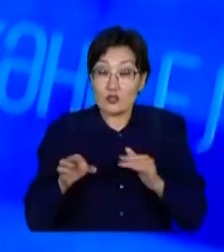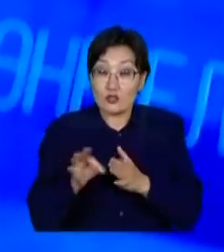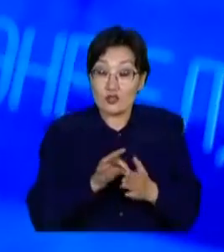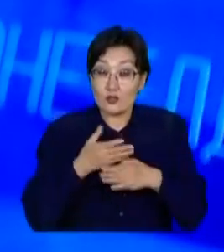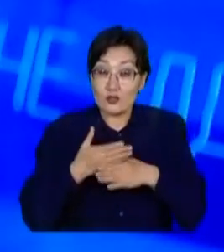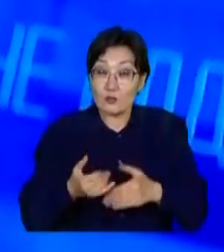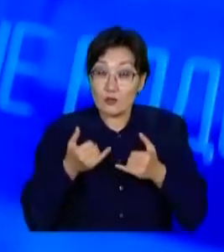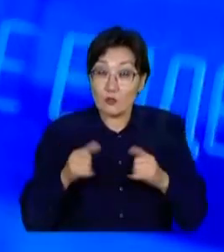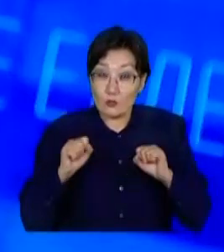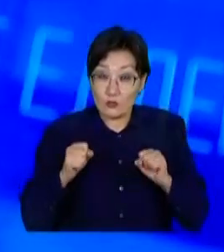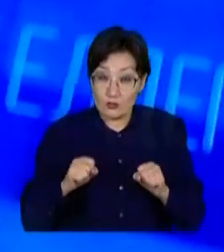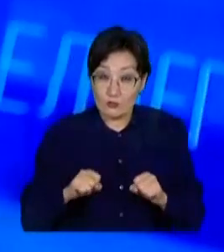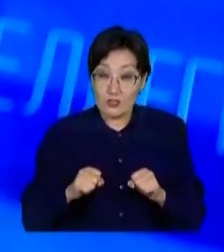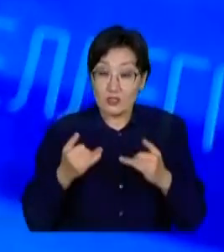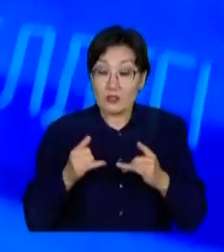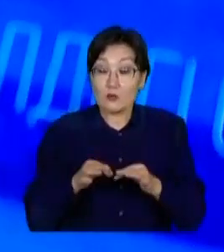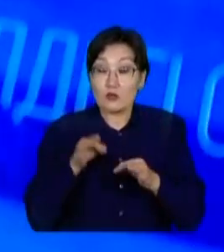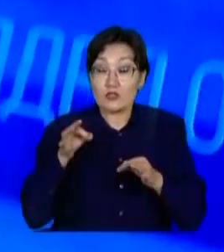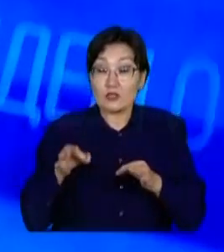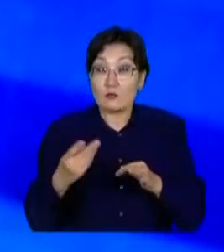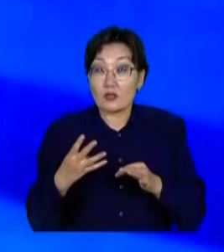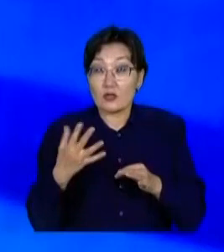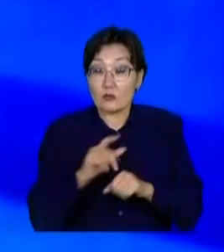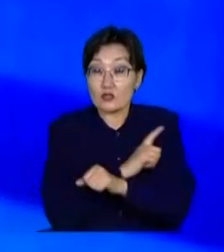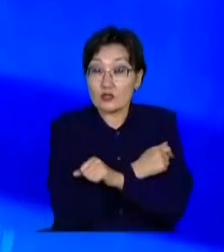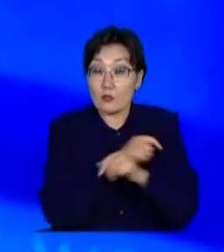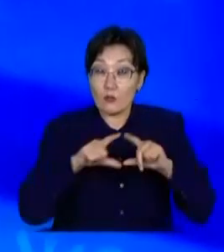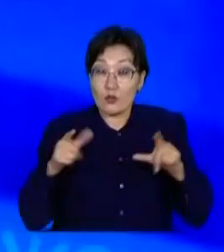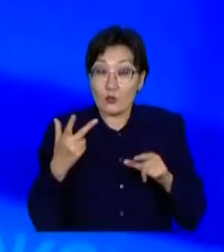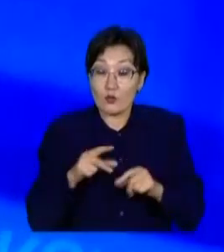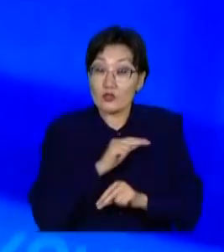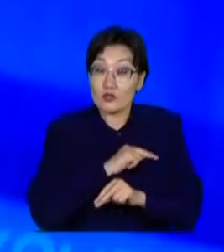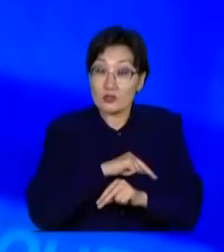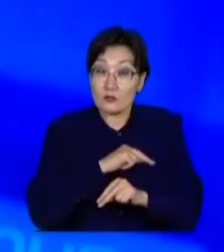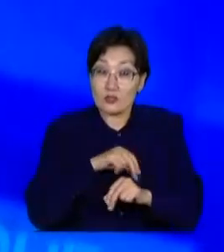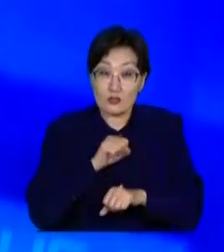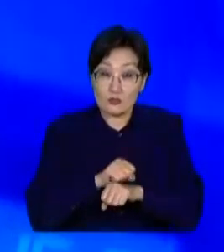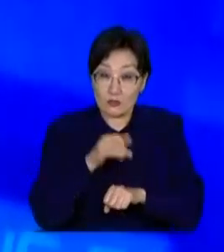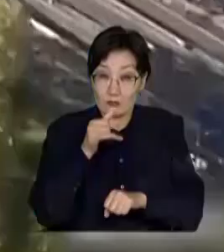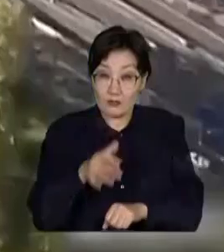көмек көрсету мүмкін емес. Қазір аймақтағы 45 аурухананың 30-ы қызмет көрсете алмайды.